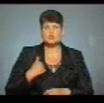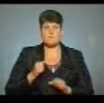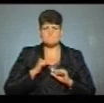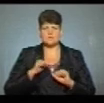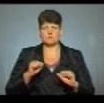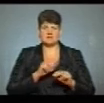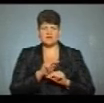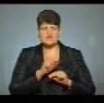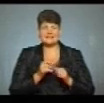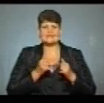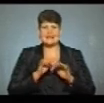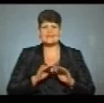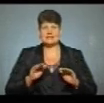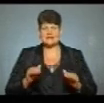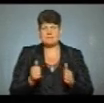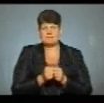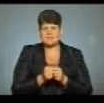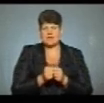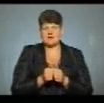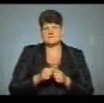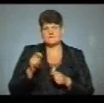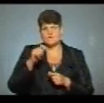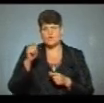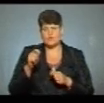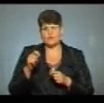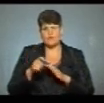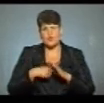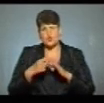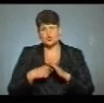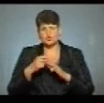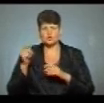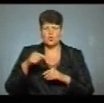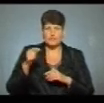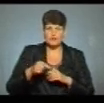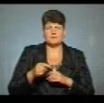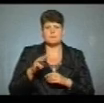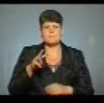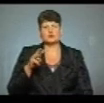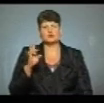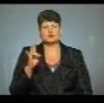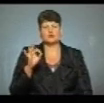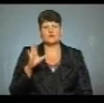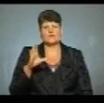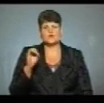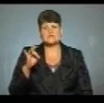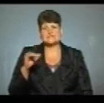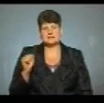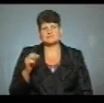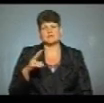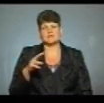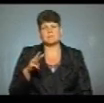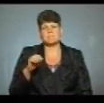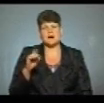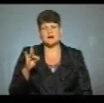Військово-патріотичний вишкіл для дітей із прифронтових населених пунктів Новосілківського і Мар'їнського районів Донеччини провели на території